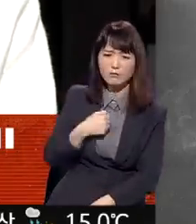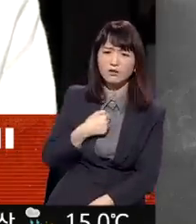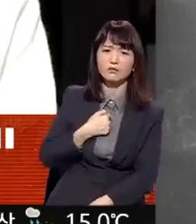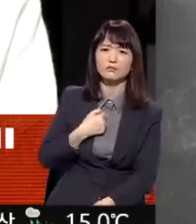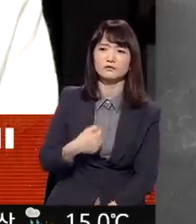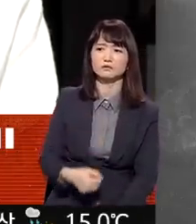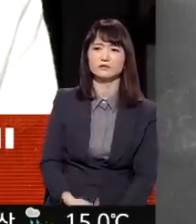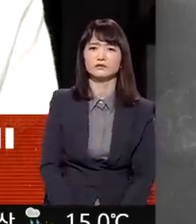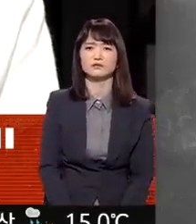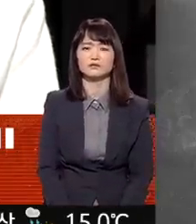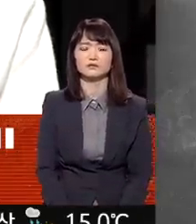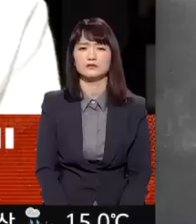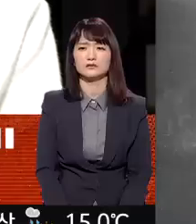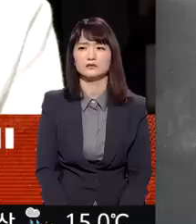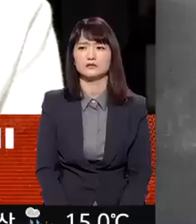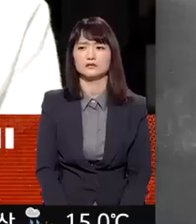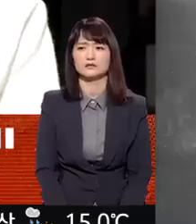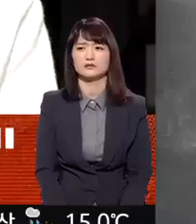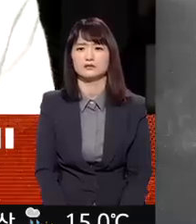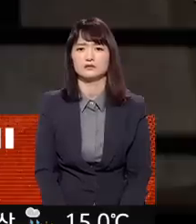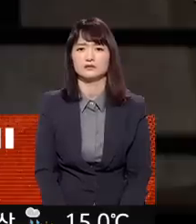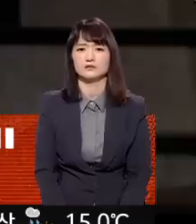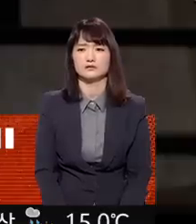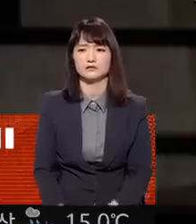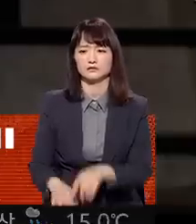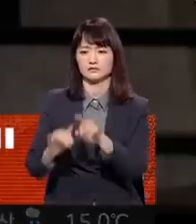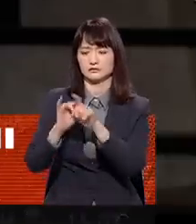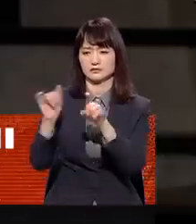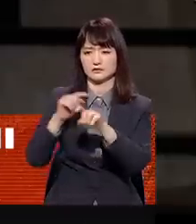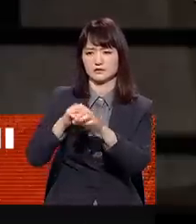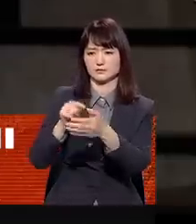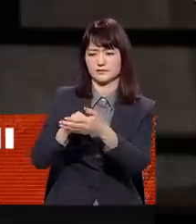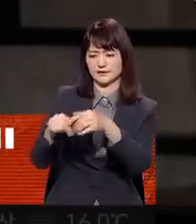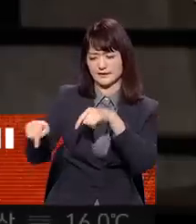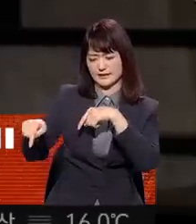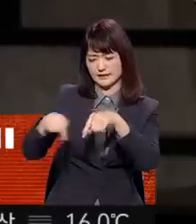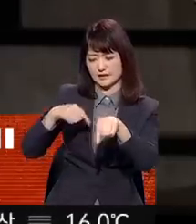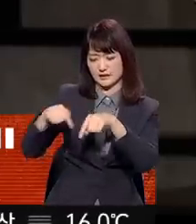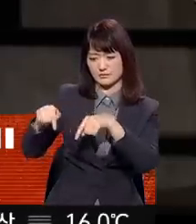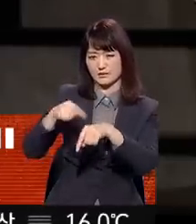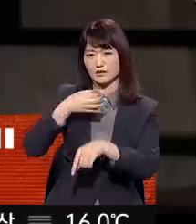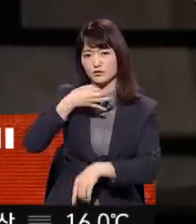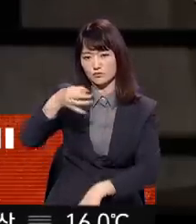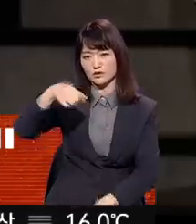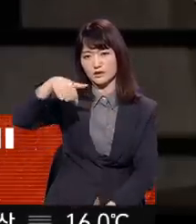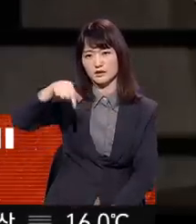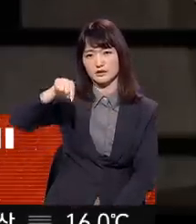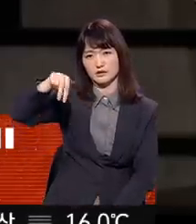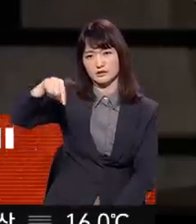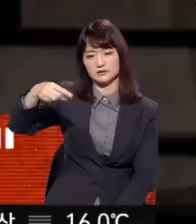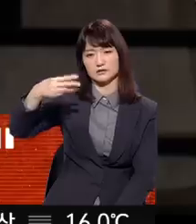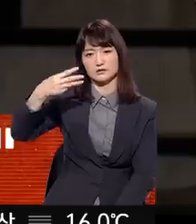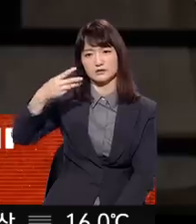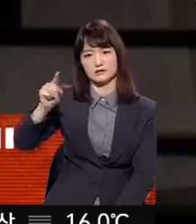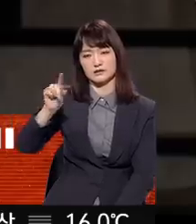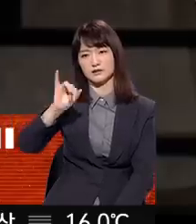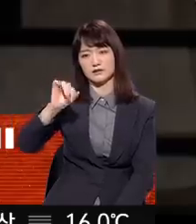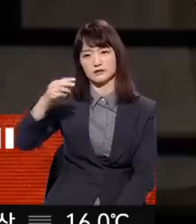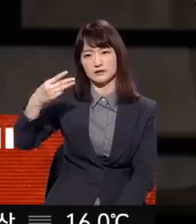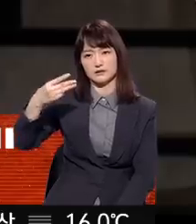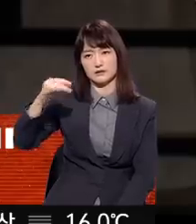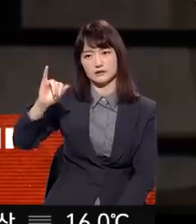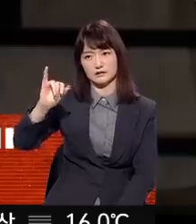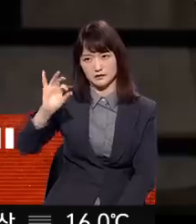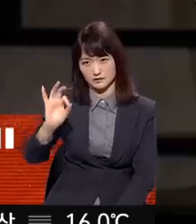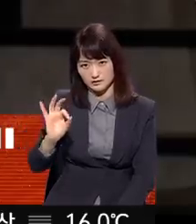네, 그렇죠. 그래서 이제 이 가스라이팅을 심리적 지배라고 얘기하는데 이 심리적으로 취약할 경우에 이렇게 가스라이팅을